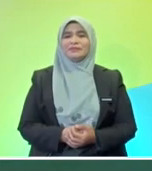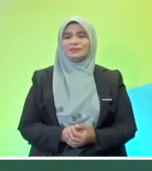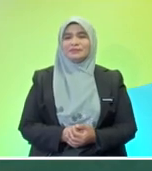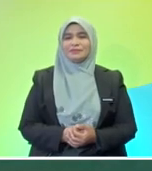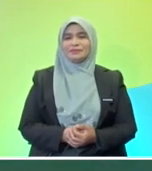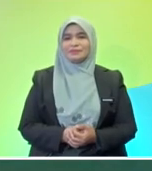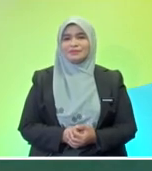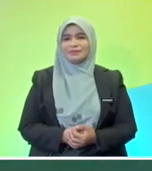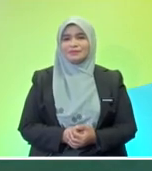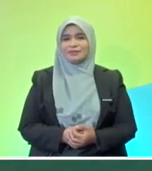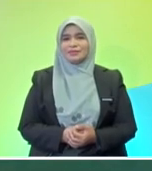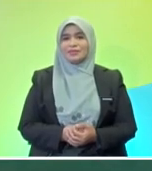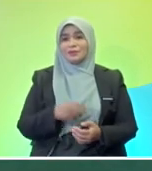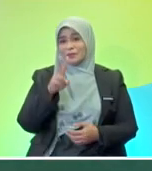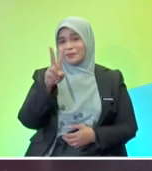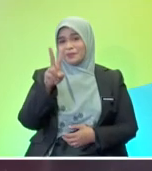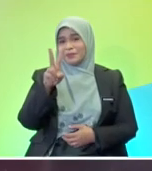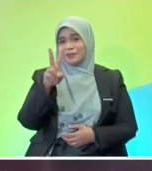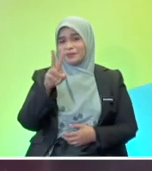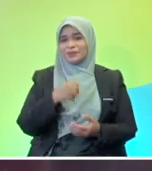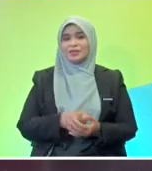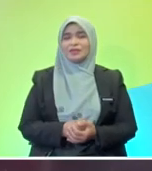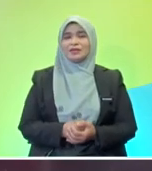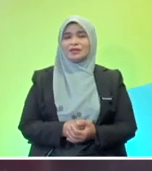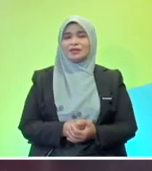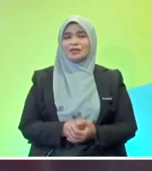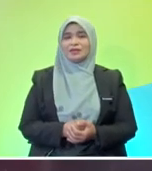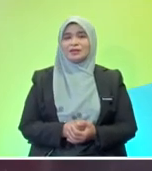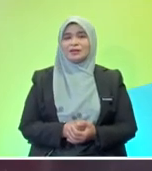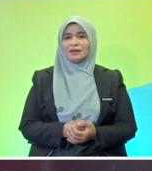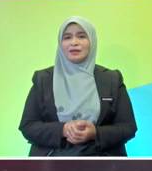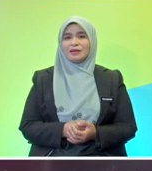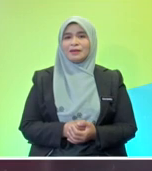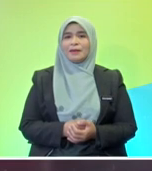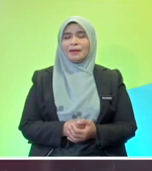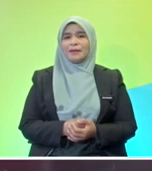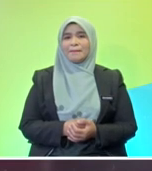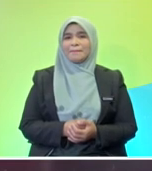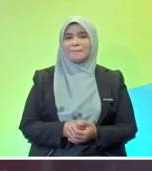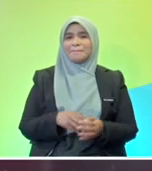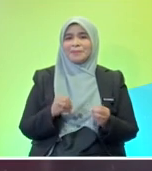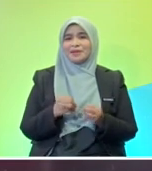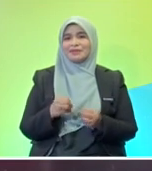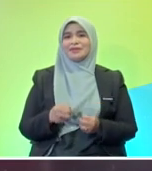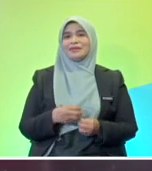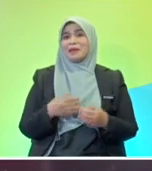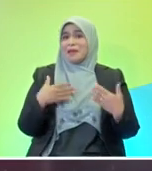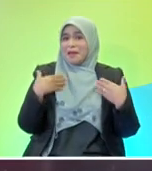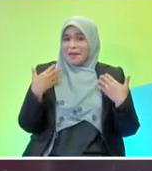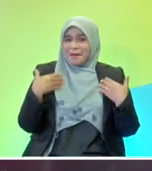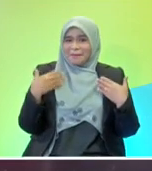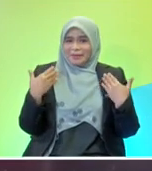Sedih. Okey, yang okay. Kedua. Yang kedua cikgu ialah ha tu macam saya. Ha,